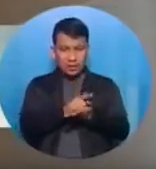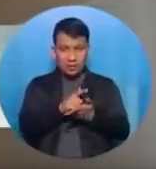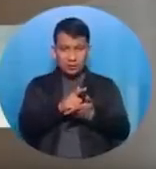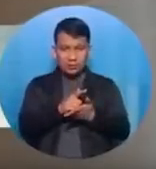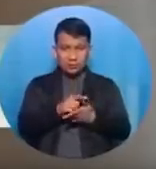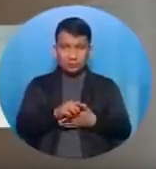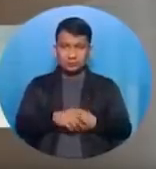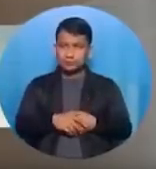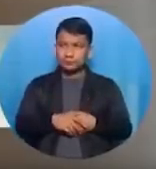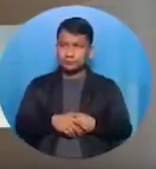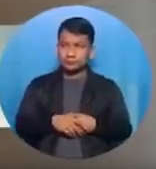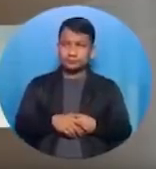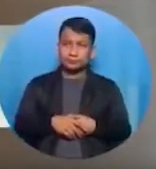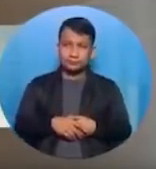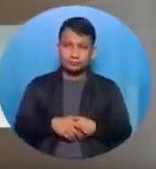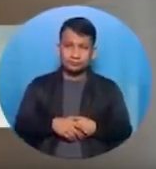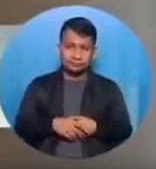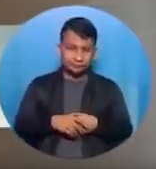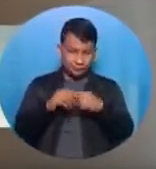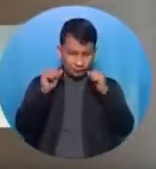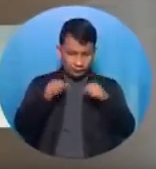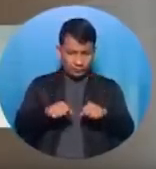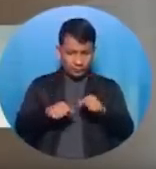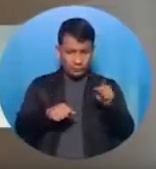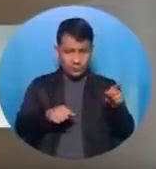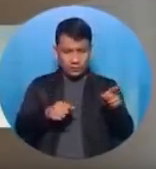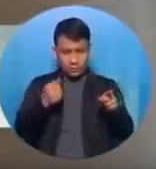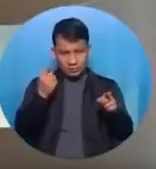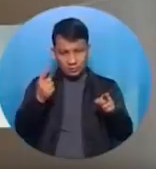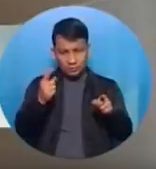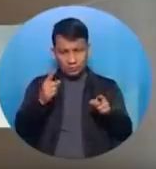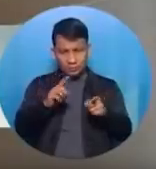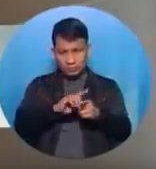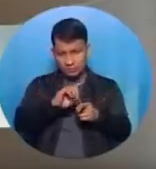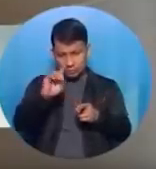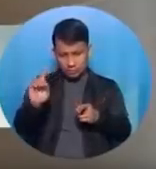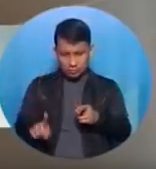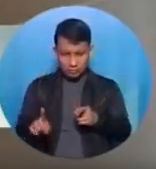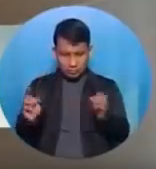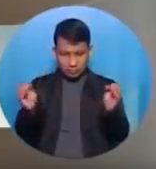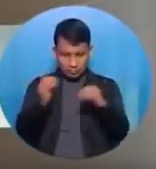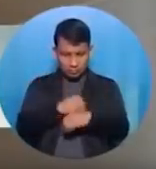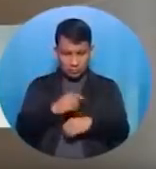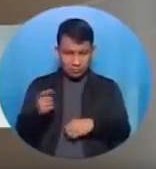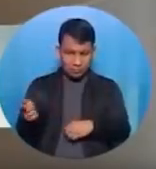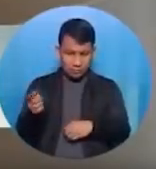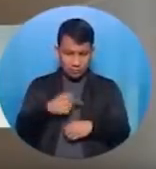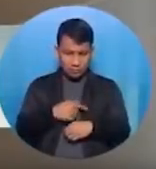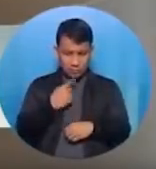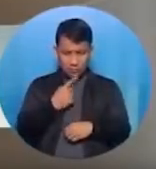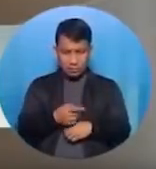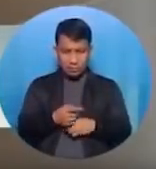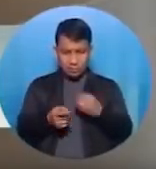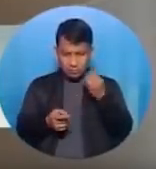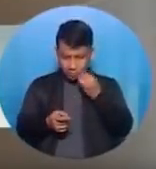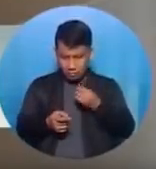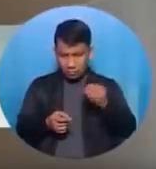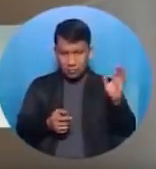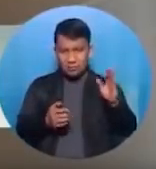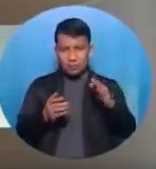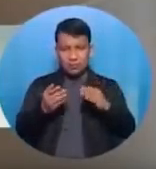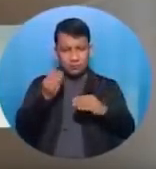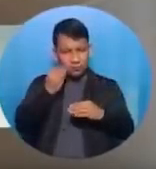na kung pwede, pababain muna sila dito sa office. Pauwiin muna